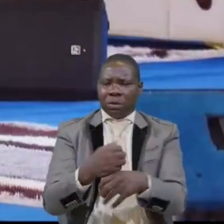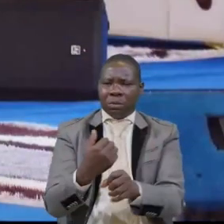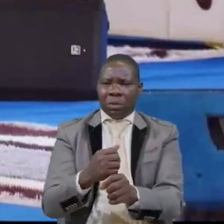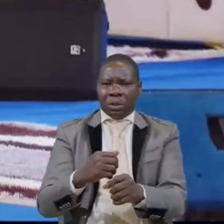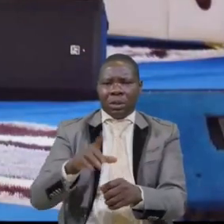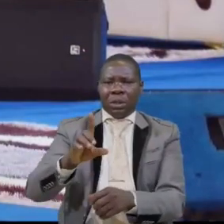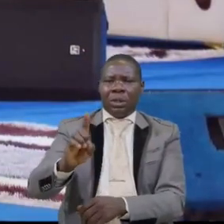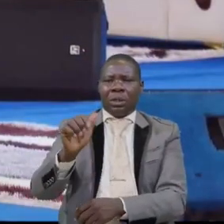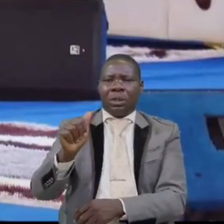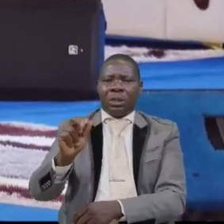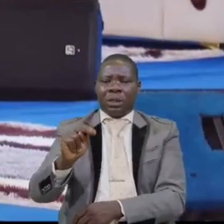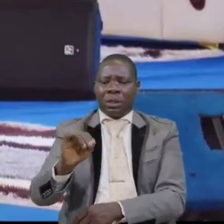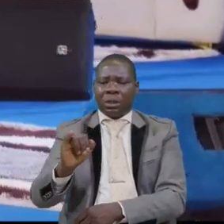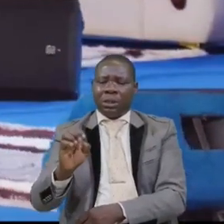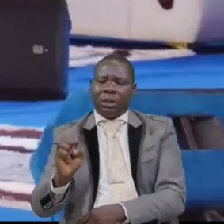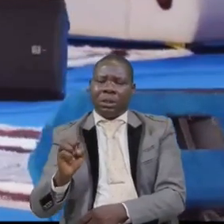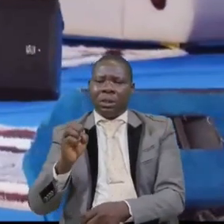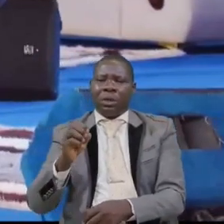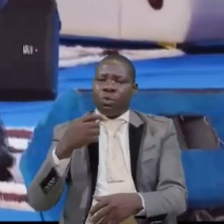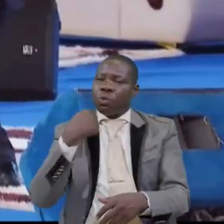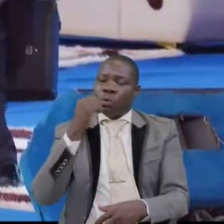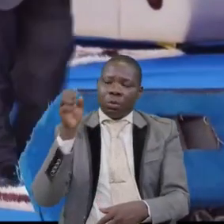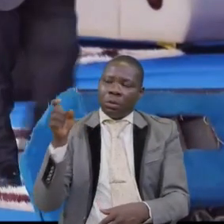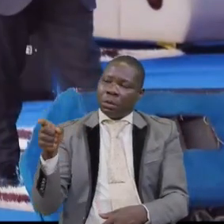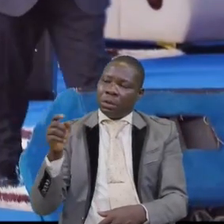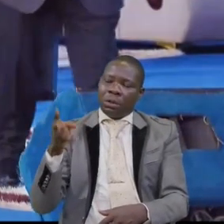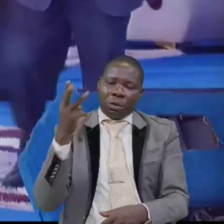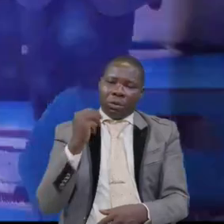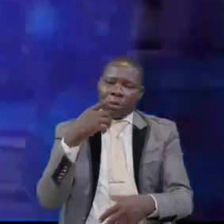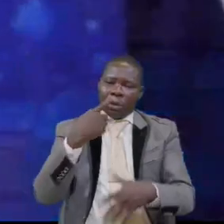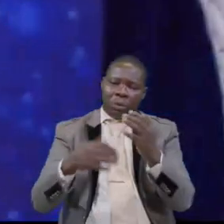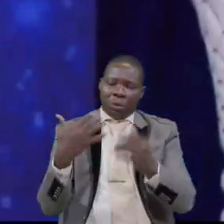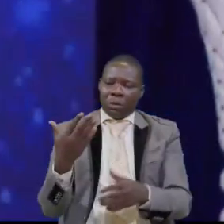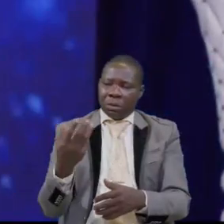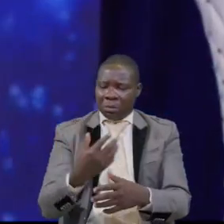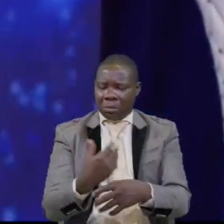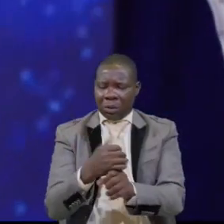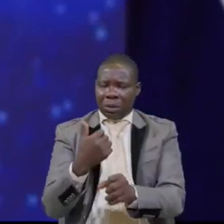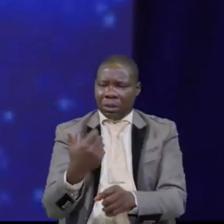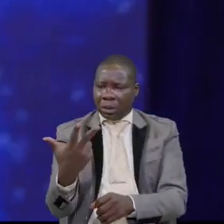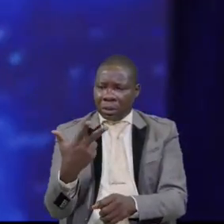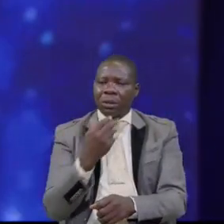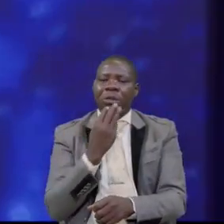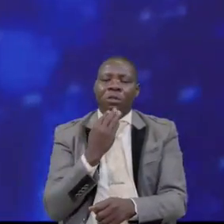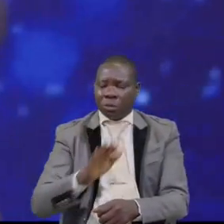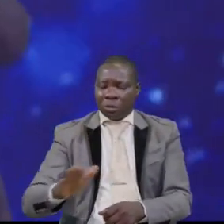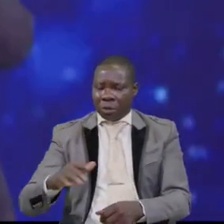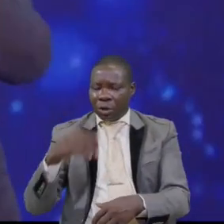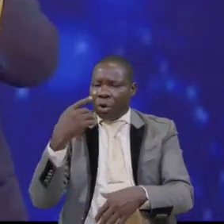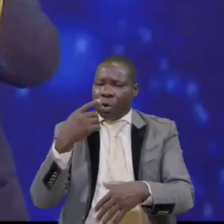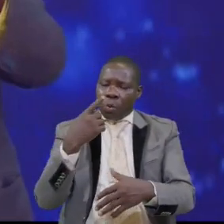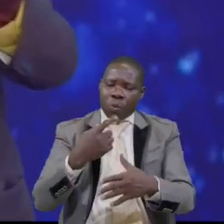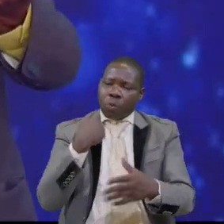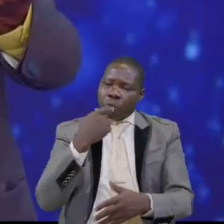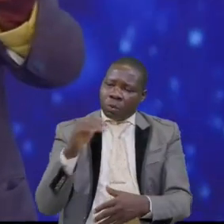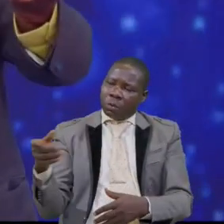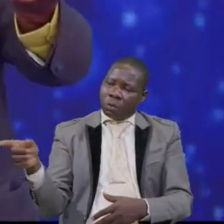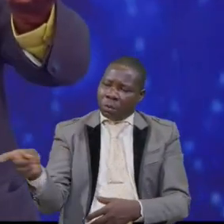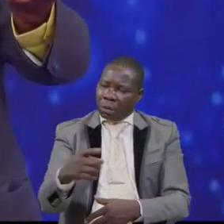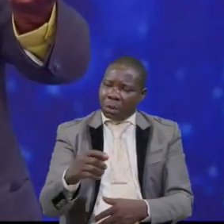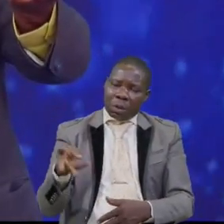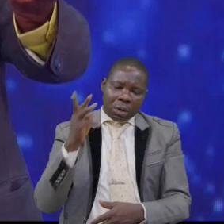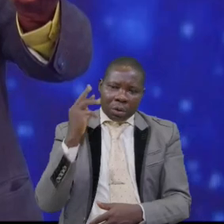qu'est-ce qui a fait de Daniel ce qu'il était? Qu'est-ce qui a fait de Shadrach, Meshach et Abednego ce qu'ils sont devenus? Et